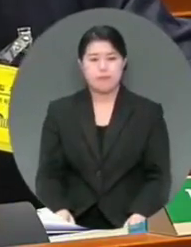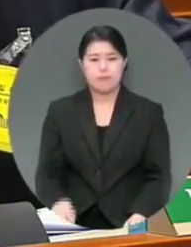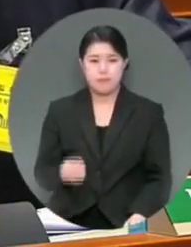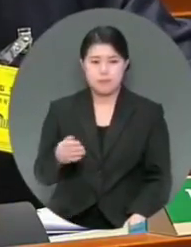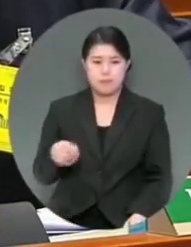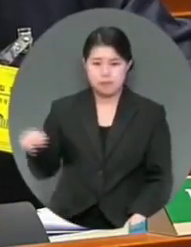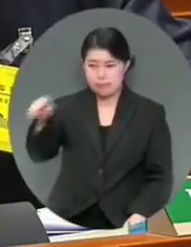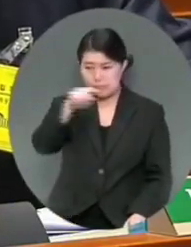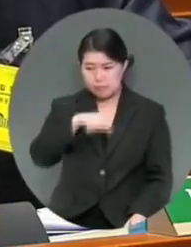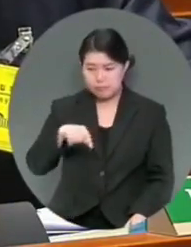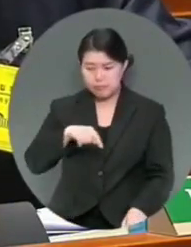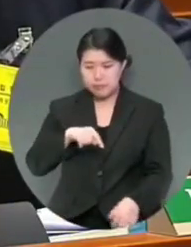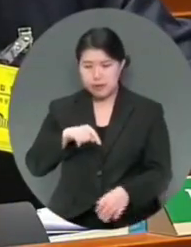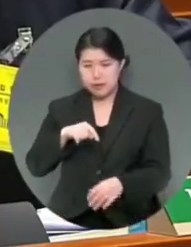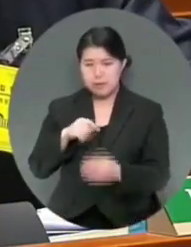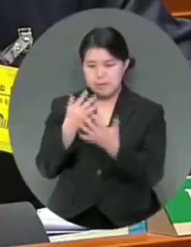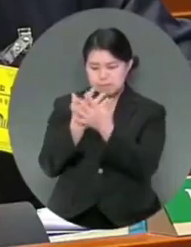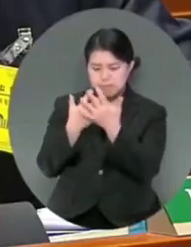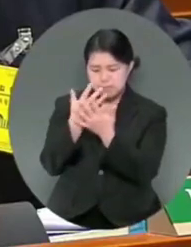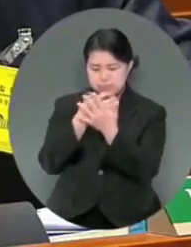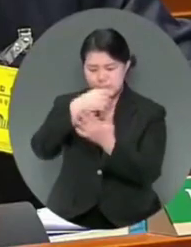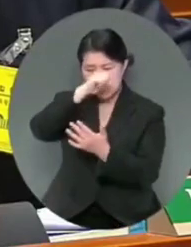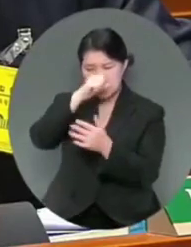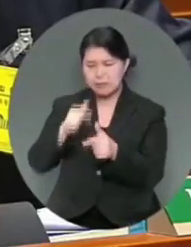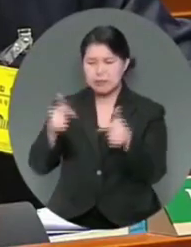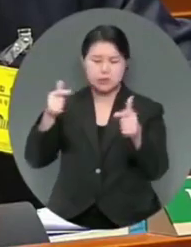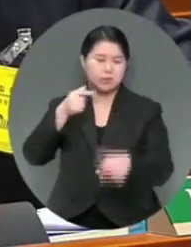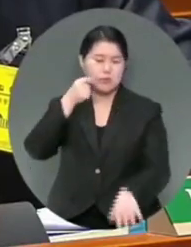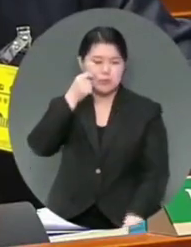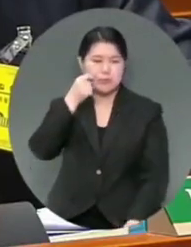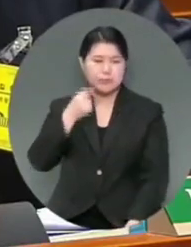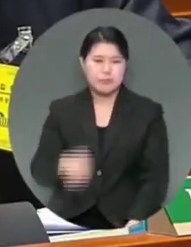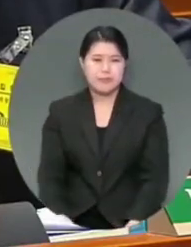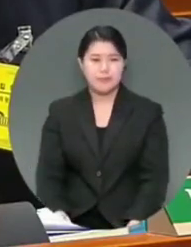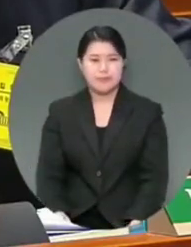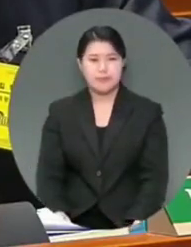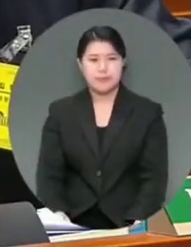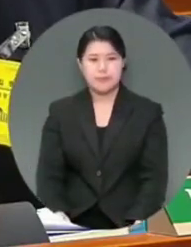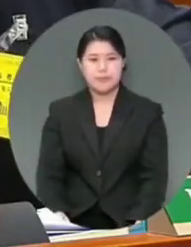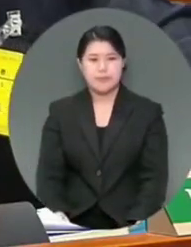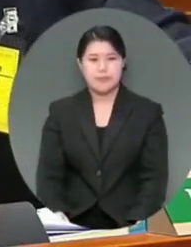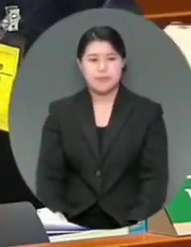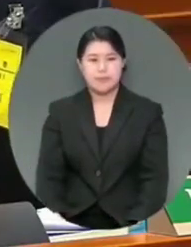권력기관들의 깜깜이 예산 늘려줄 수 없다 이렇게 주장합니다.